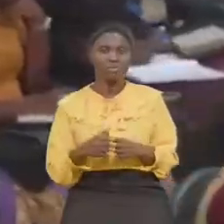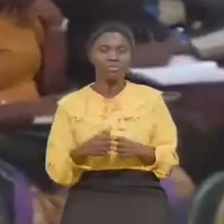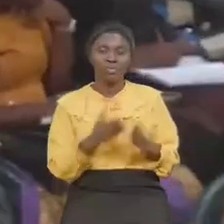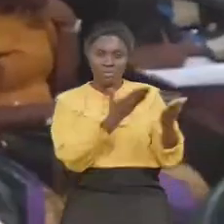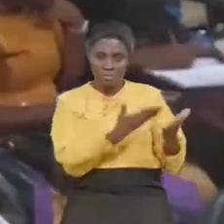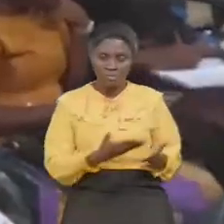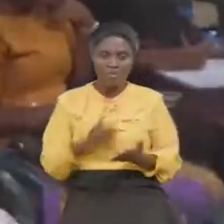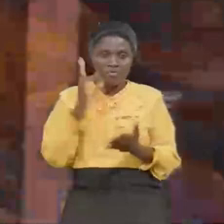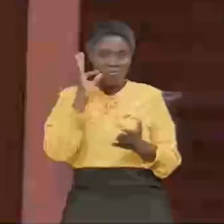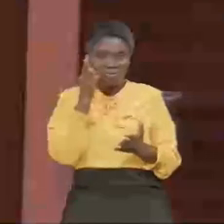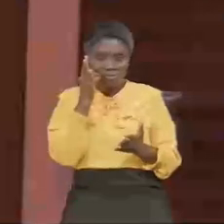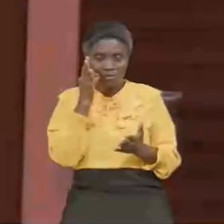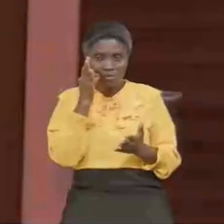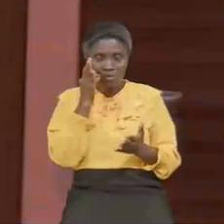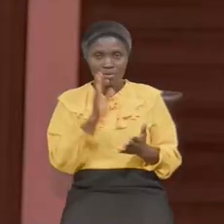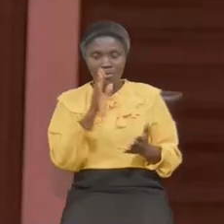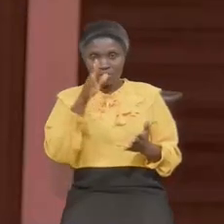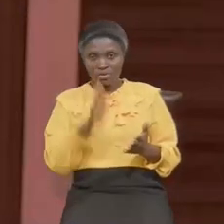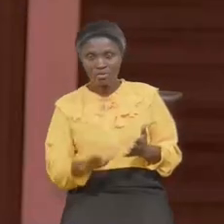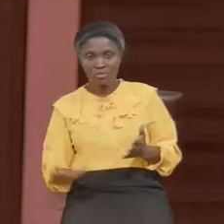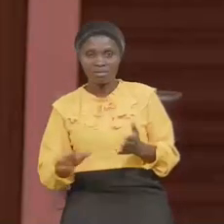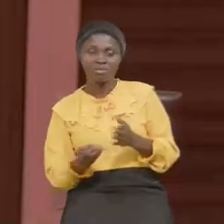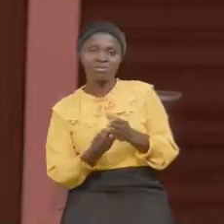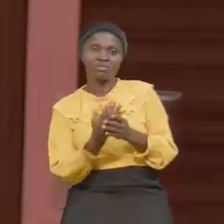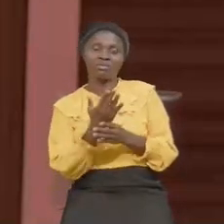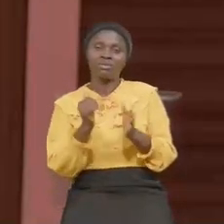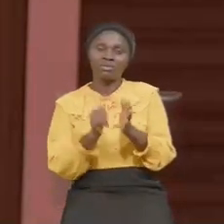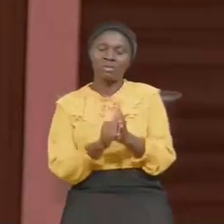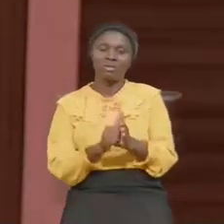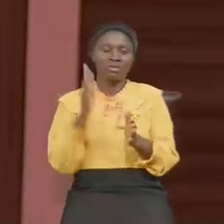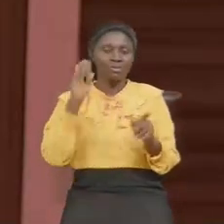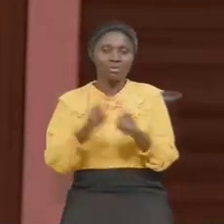Donnez des descendants qui seront dignes. Vous êtes créés à l'image de Dieu.